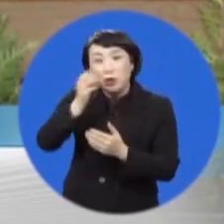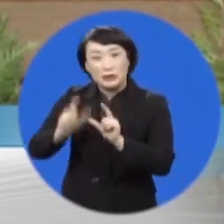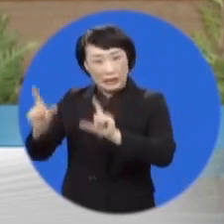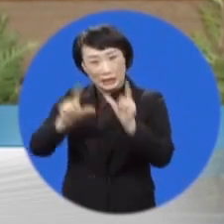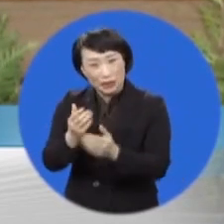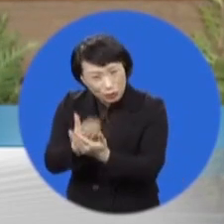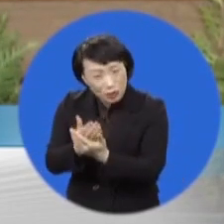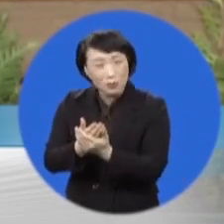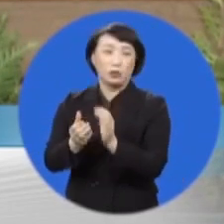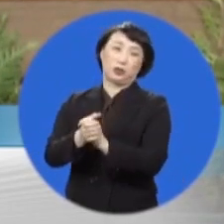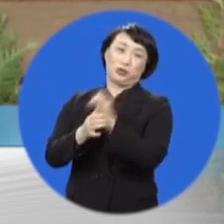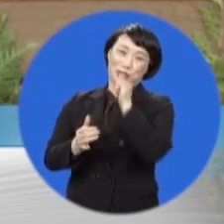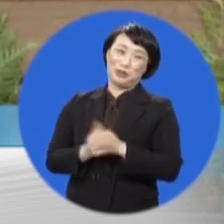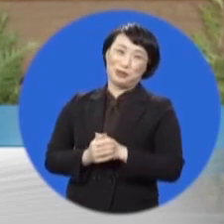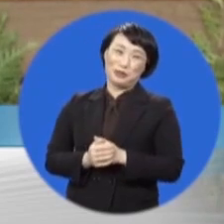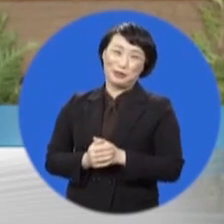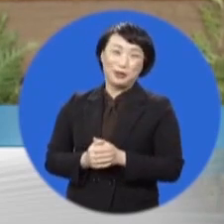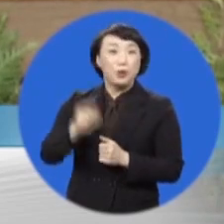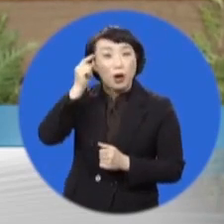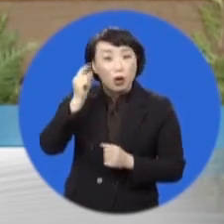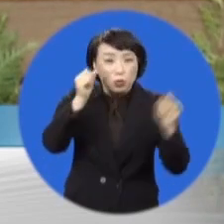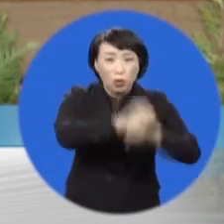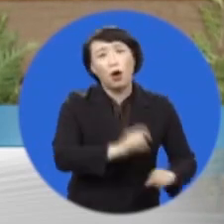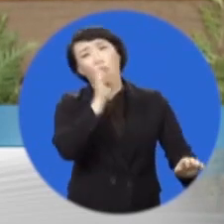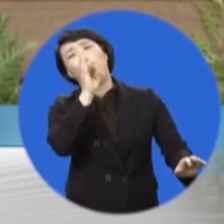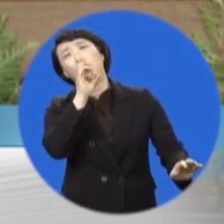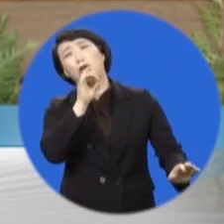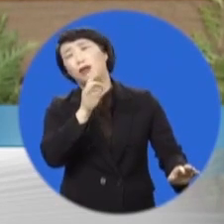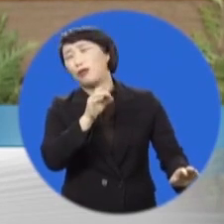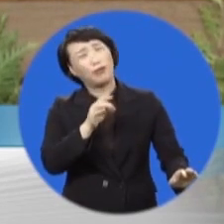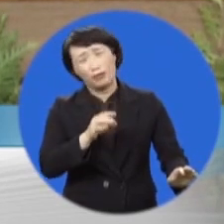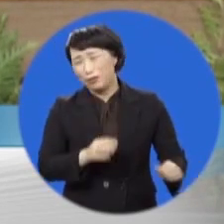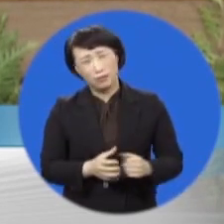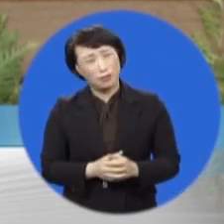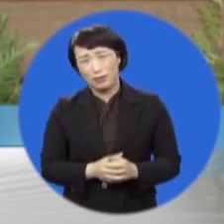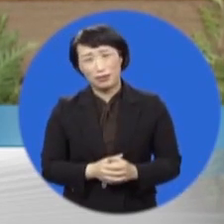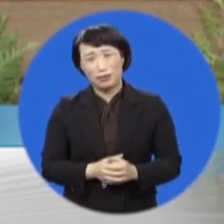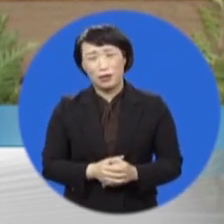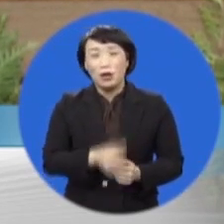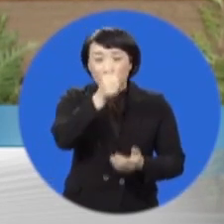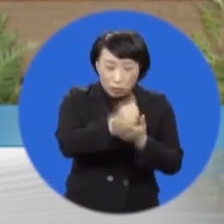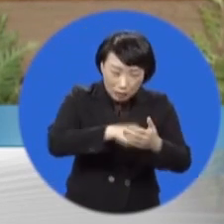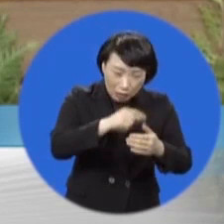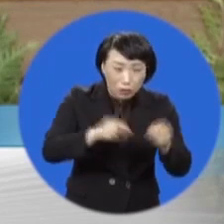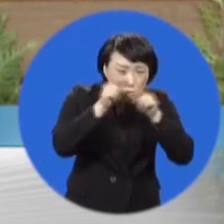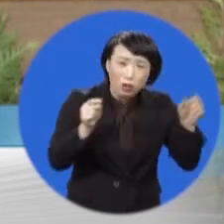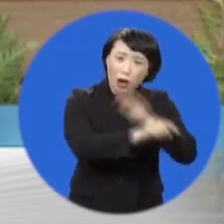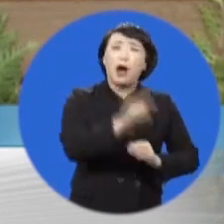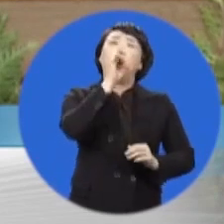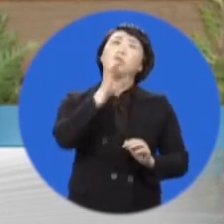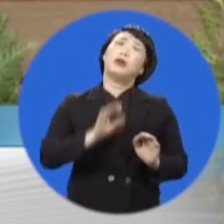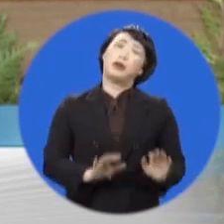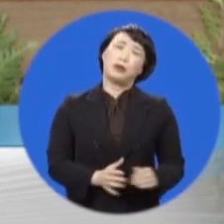하오자 예 왜 몇 망하면 안 되잖아요 4 최 안에서 지움 까만